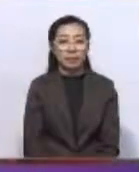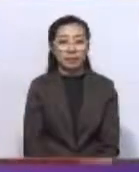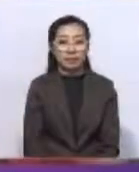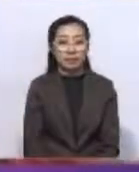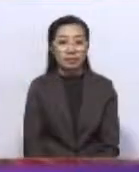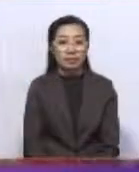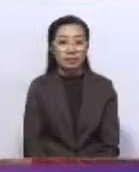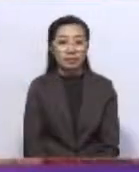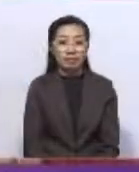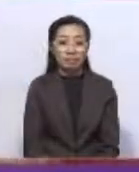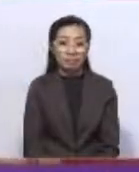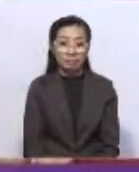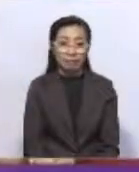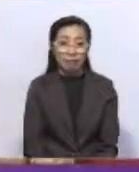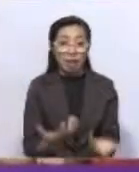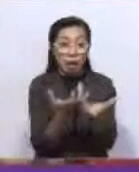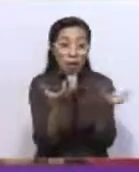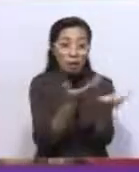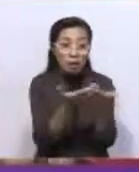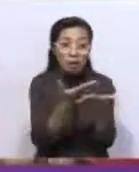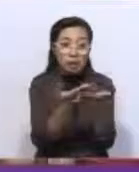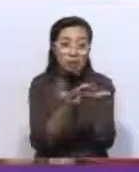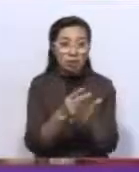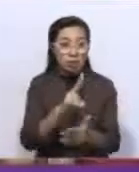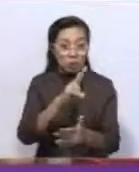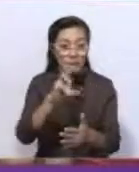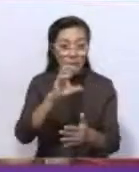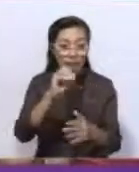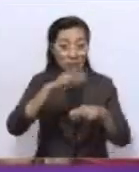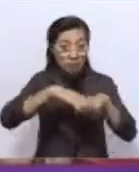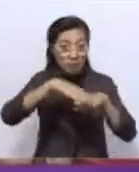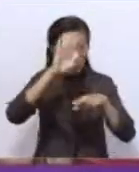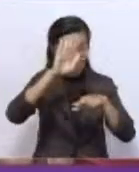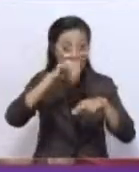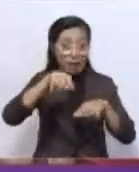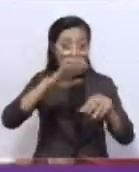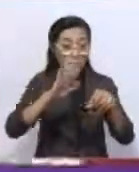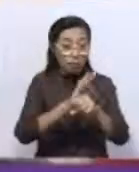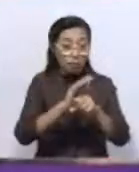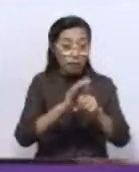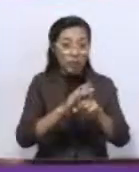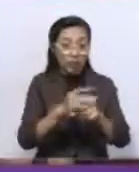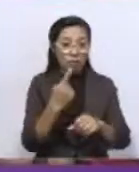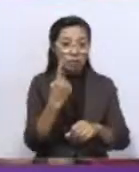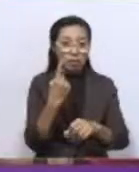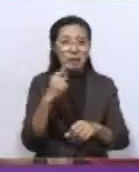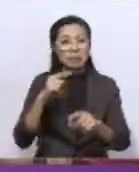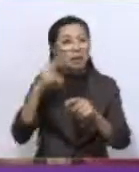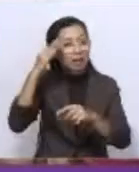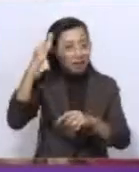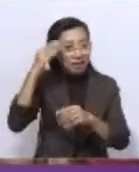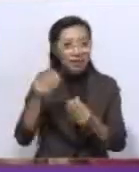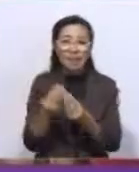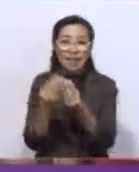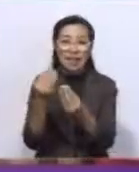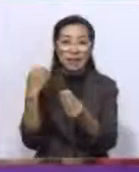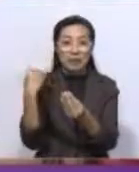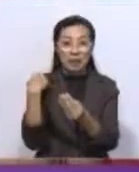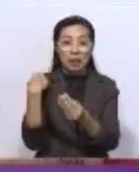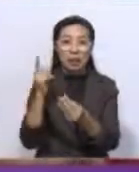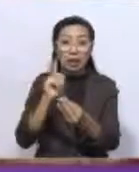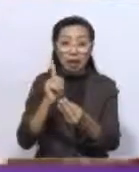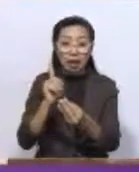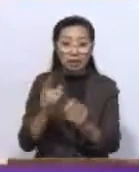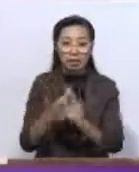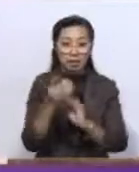ซึ่งหากซื้อสินค้าครบ250บาทขึ้นไปนะคะต่อ1ชิ้นต่อ1คนต่อ1สัปดาห์ค่ะก็จะได้รับมอบของที่ระลึกค่ะที่หาได้ยาก